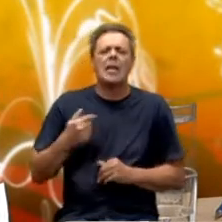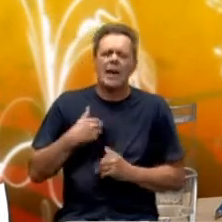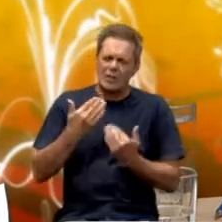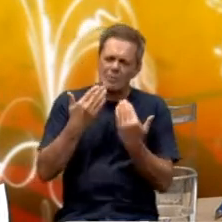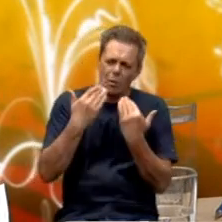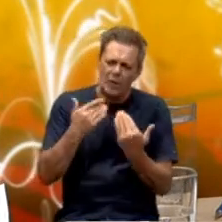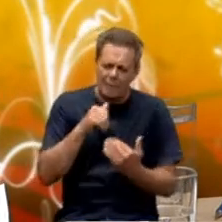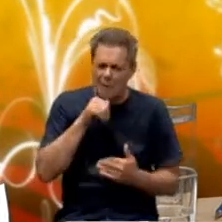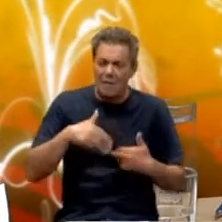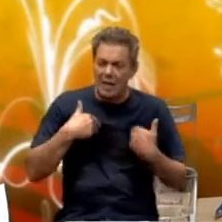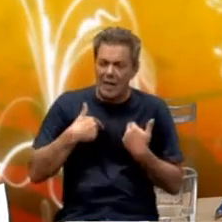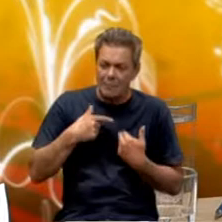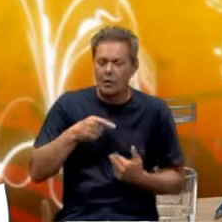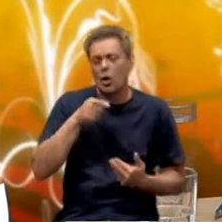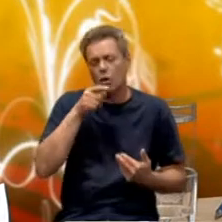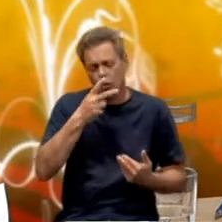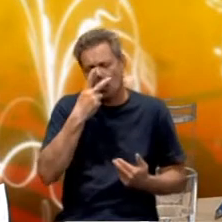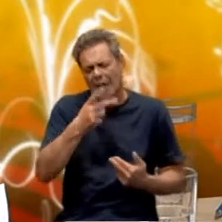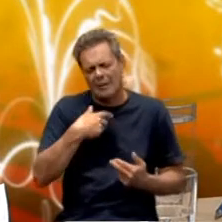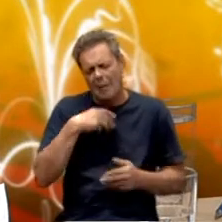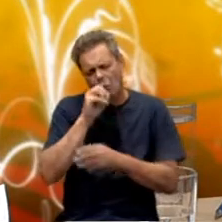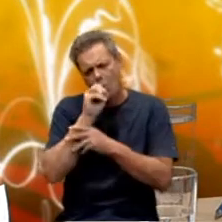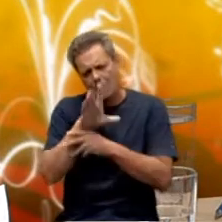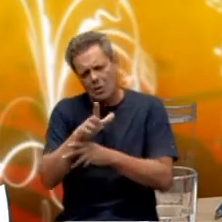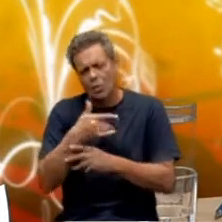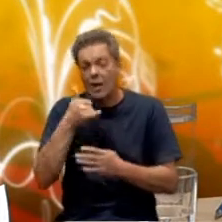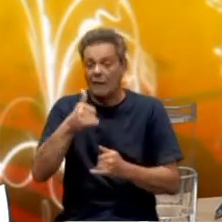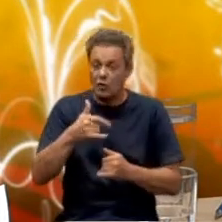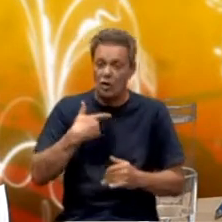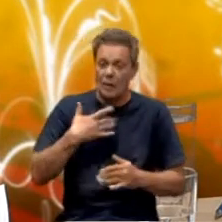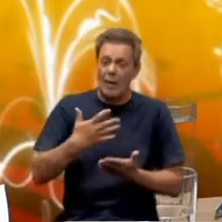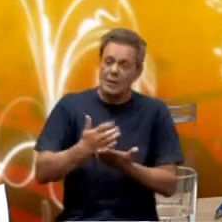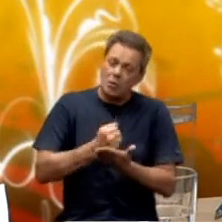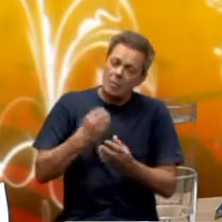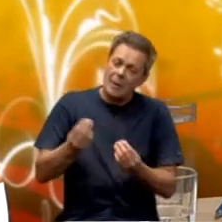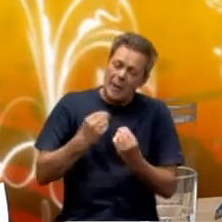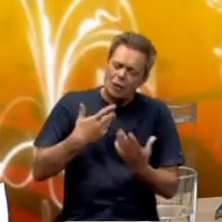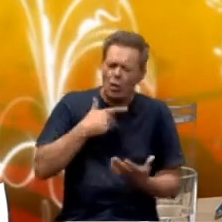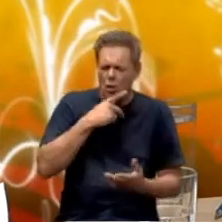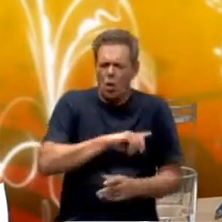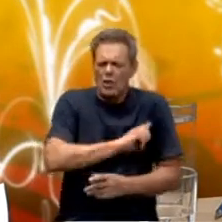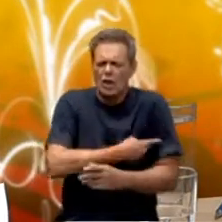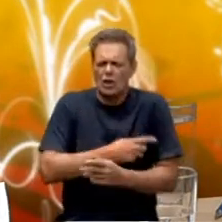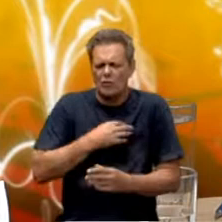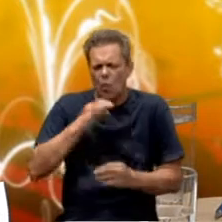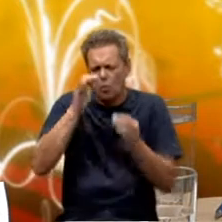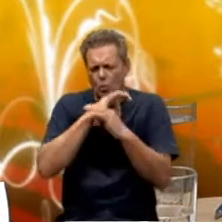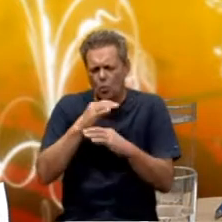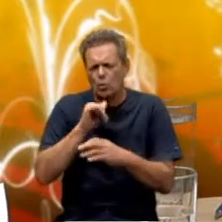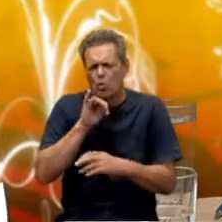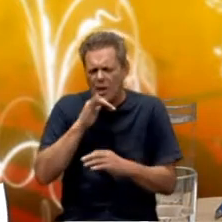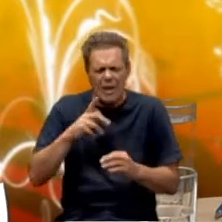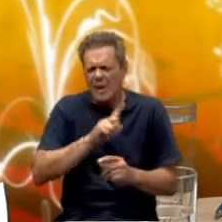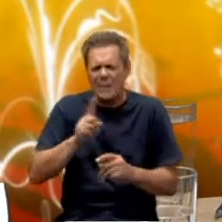pozdravljam i veselim se što i danas gledate emisiju, jer i danas ćete vi profitirati i osnažiti svoju tužnu i